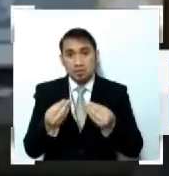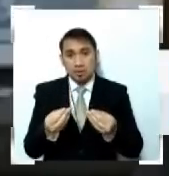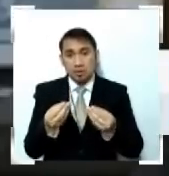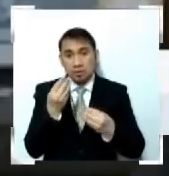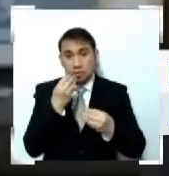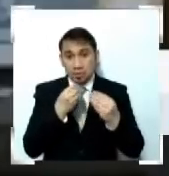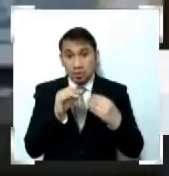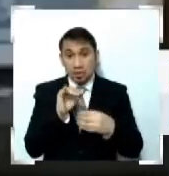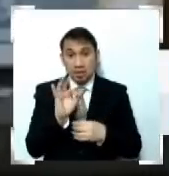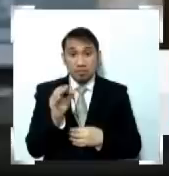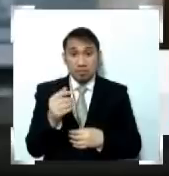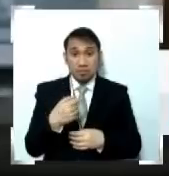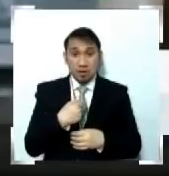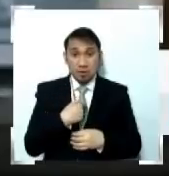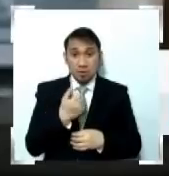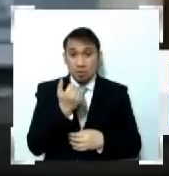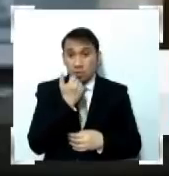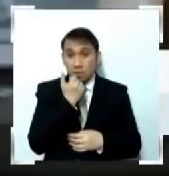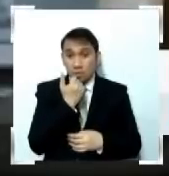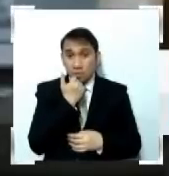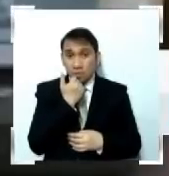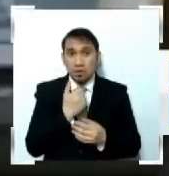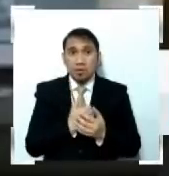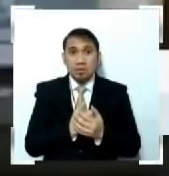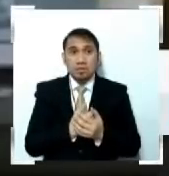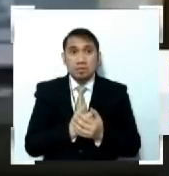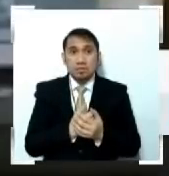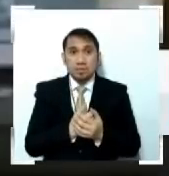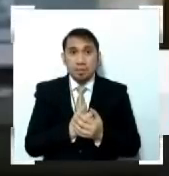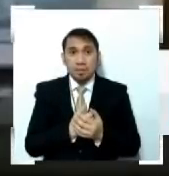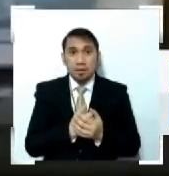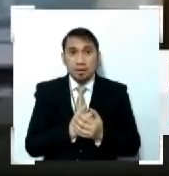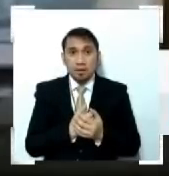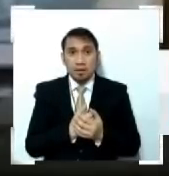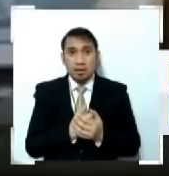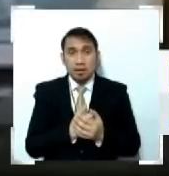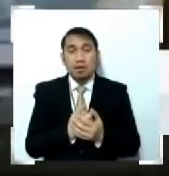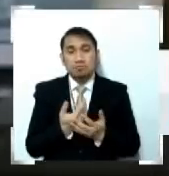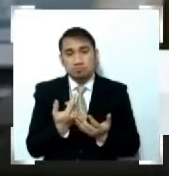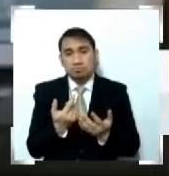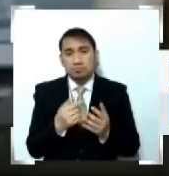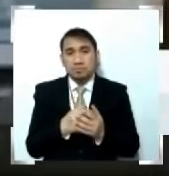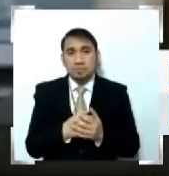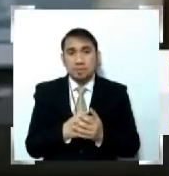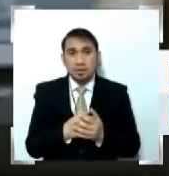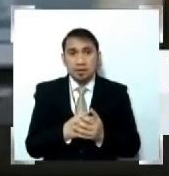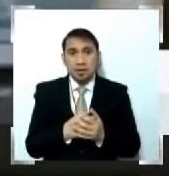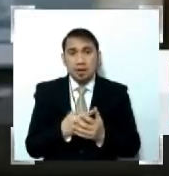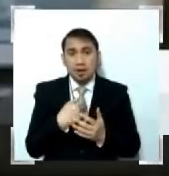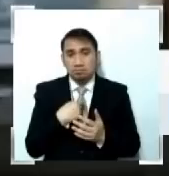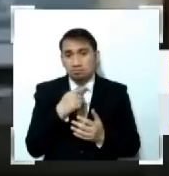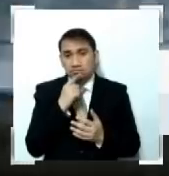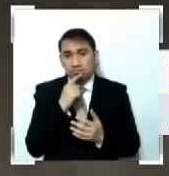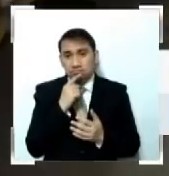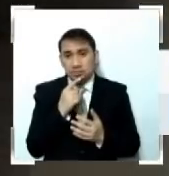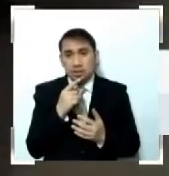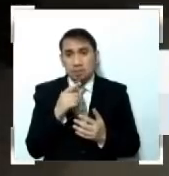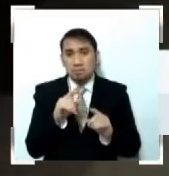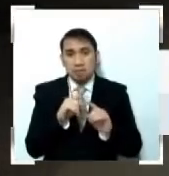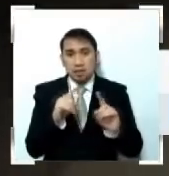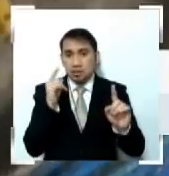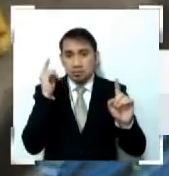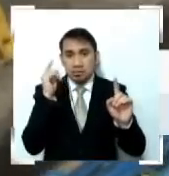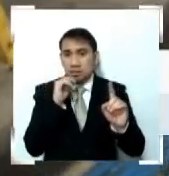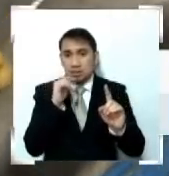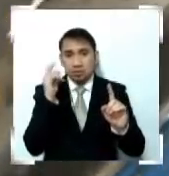o yung sa ganung pagkakataon, well, I'm very sorry about that. Pero hindi naman namin intention na magkaroon.